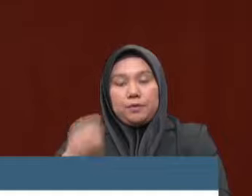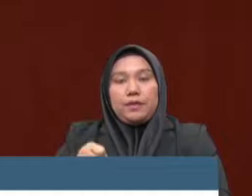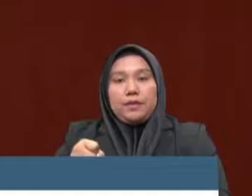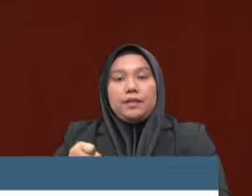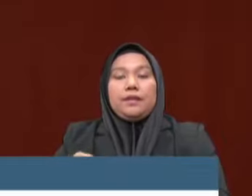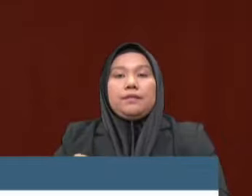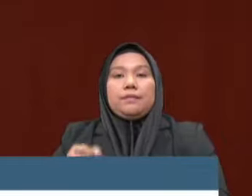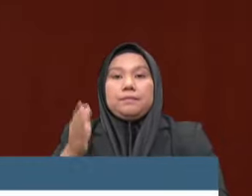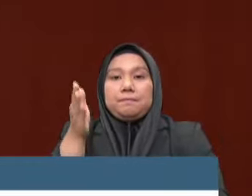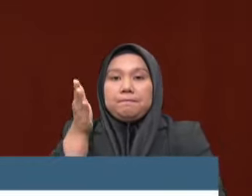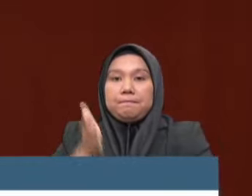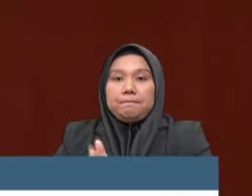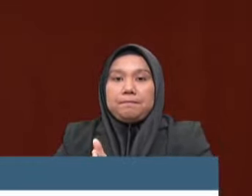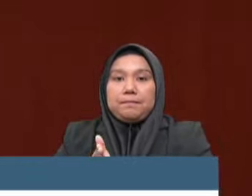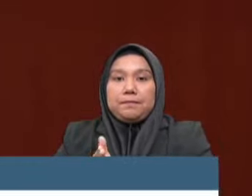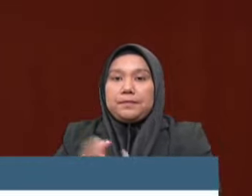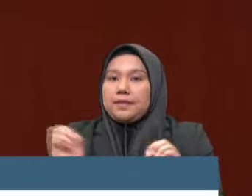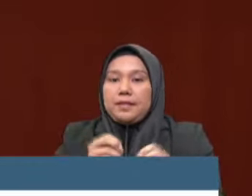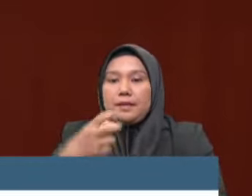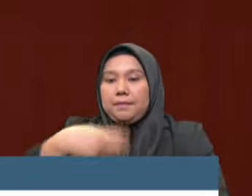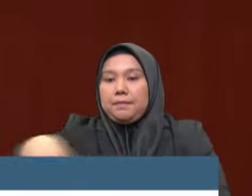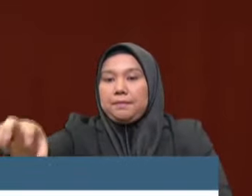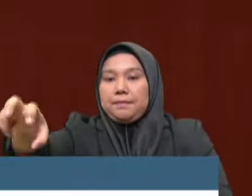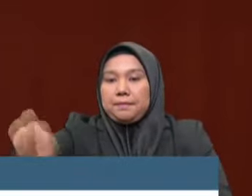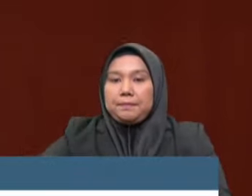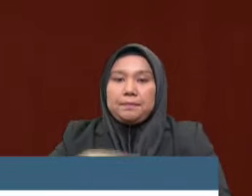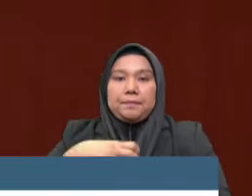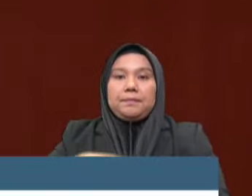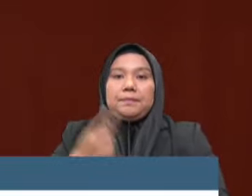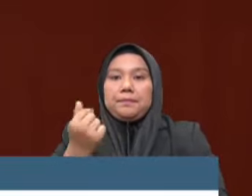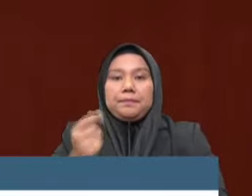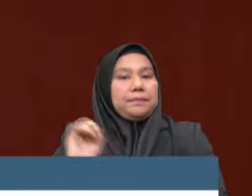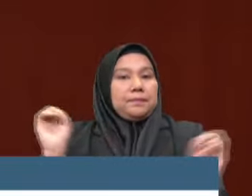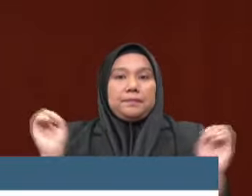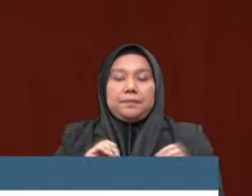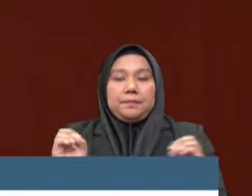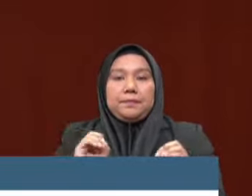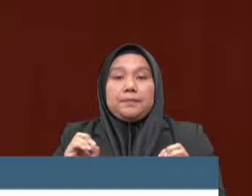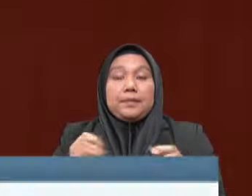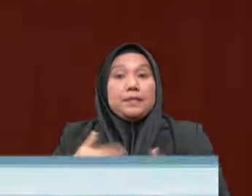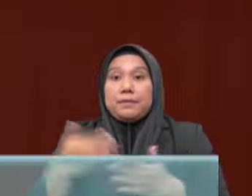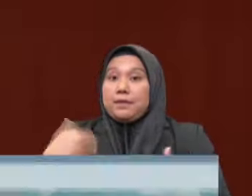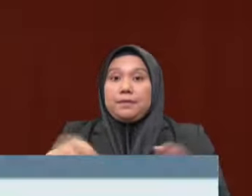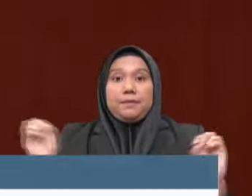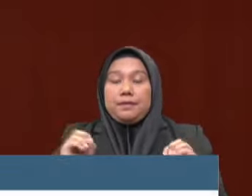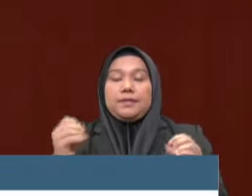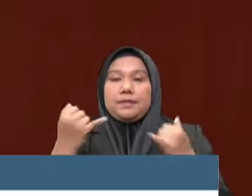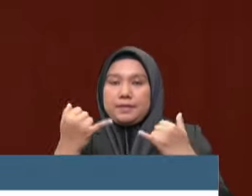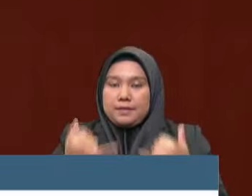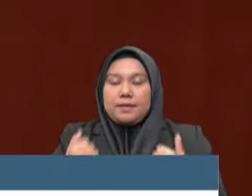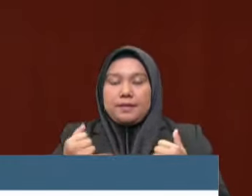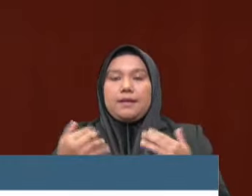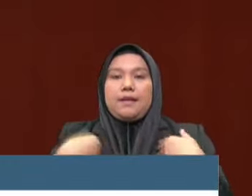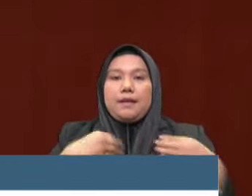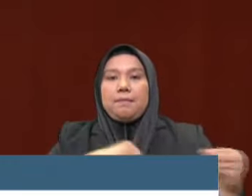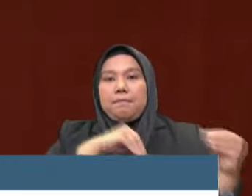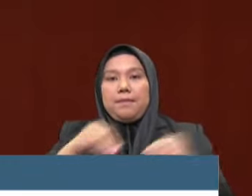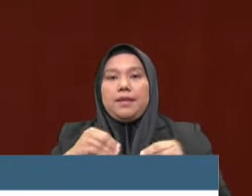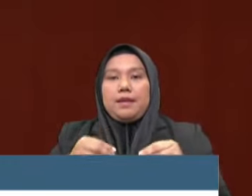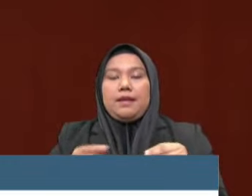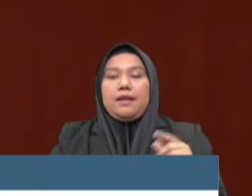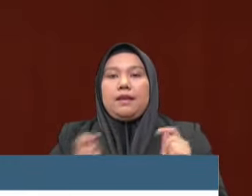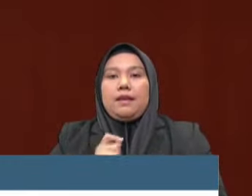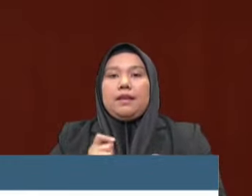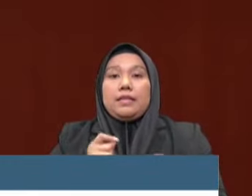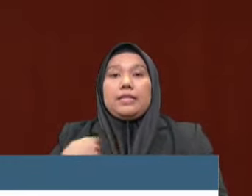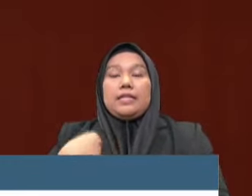merampas atau menyekat urusan berkaitan transaksi keuangan. Tapi dengan adanya sekarang, pindaan ini, kita